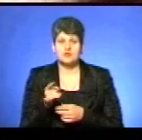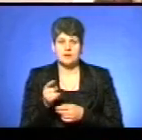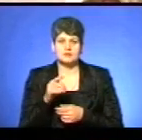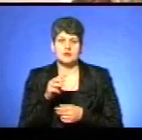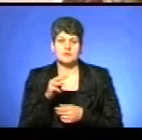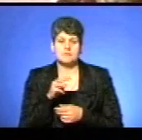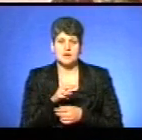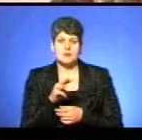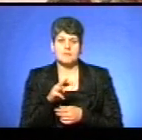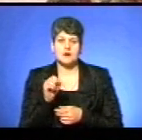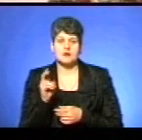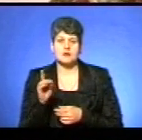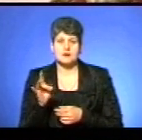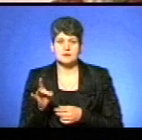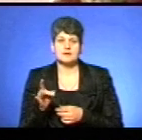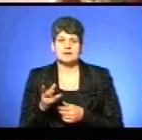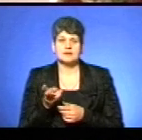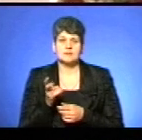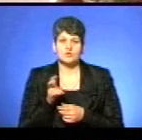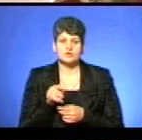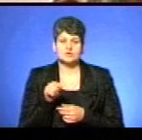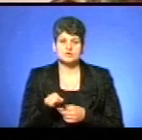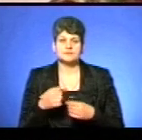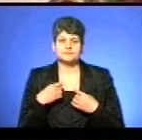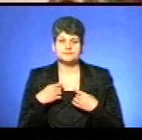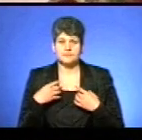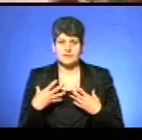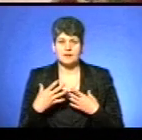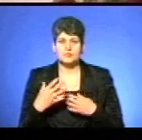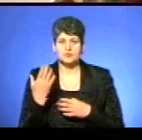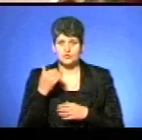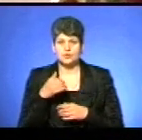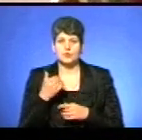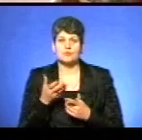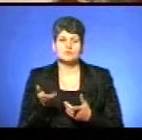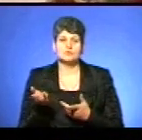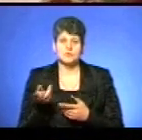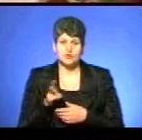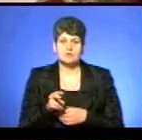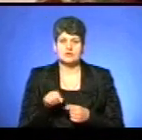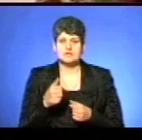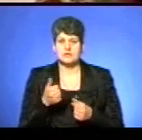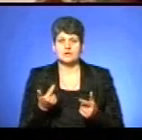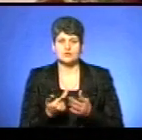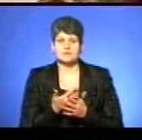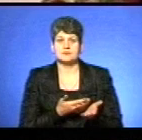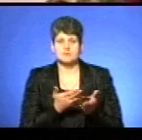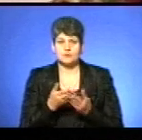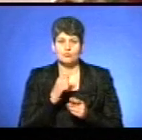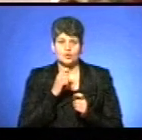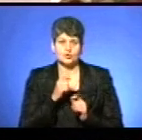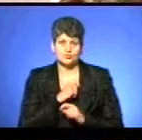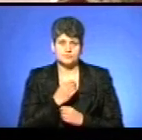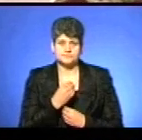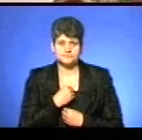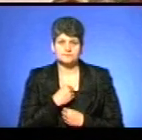Макар. Я прошлий рік приходила сюди на це свято, і на той рік теж мене запросили. От подаруночком мене